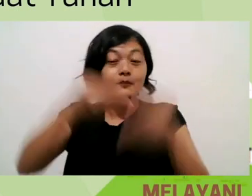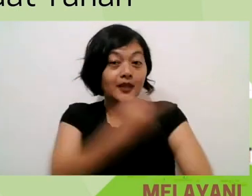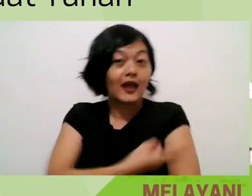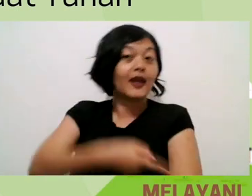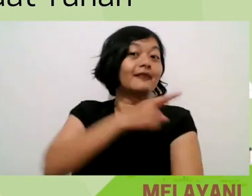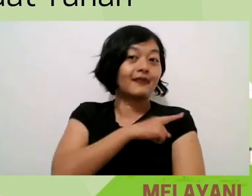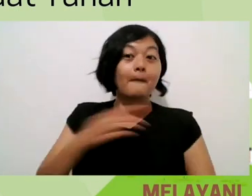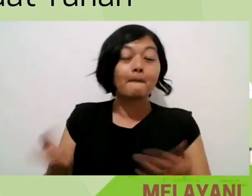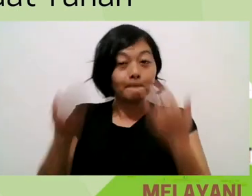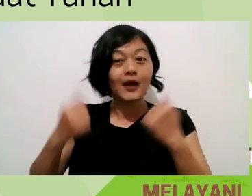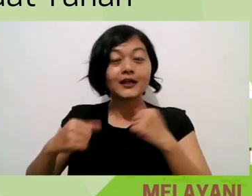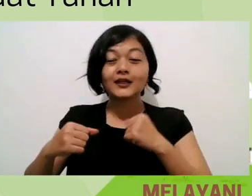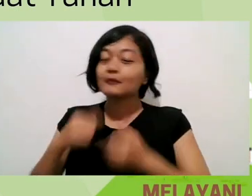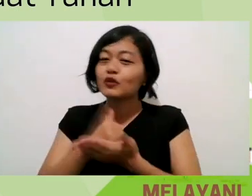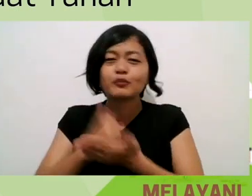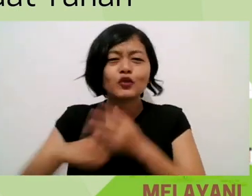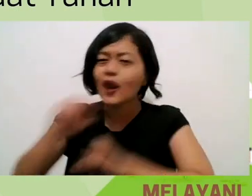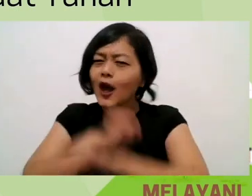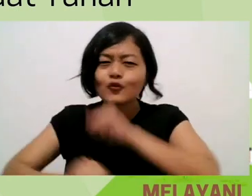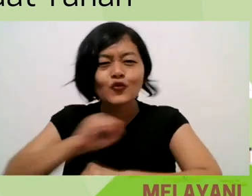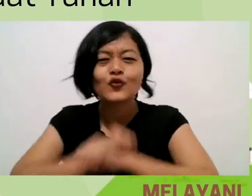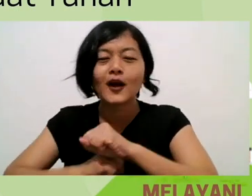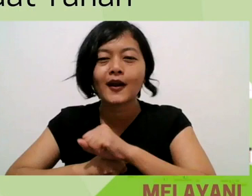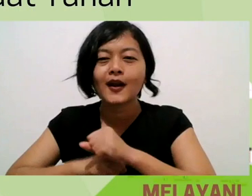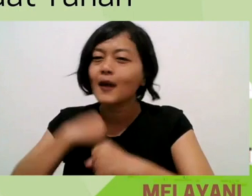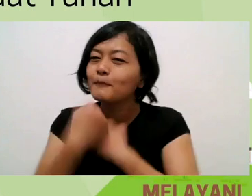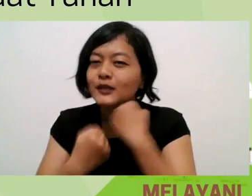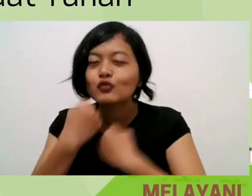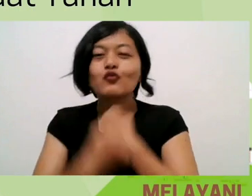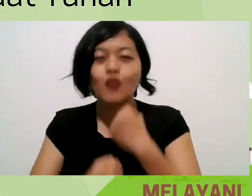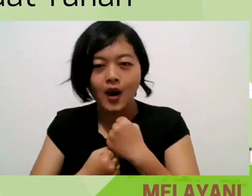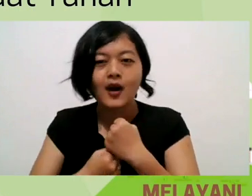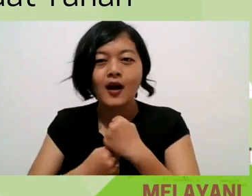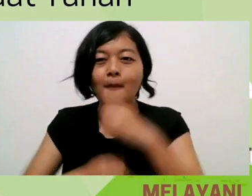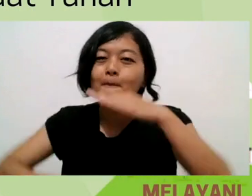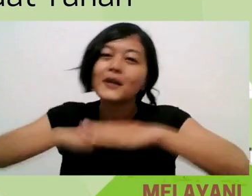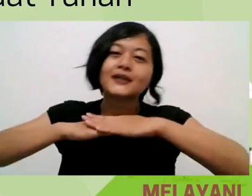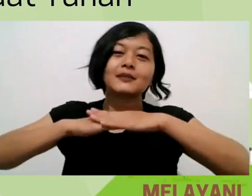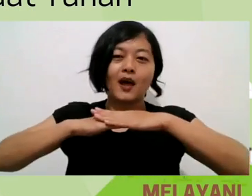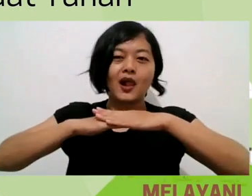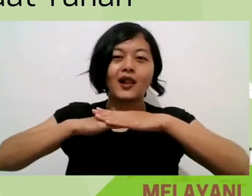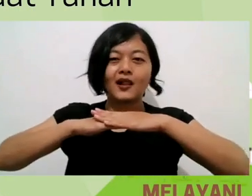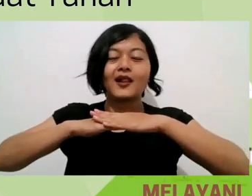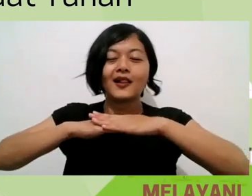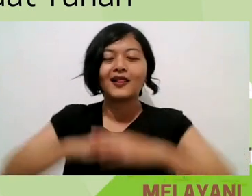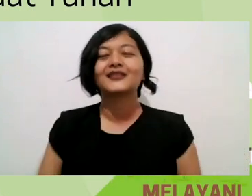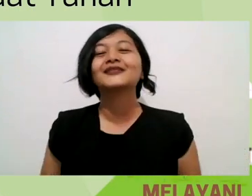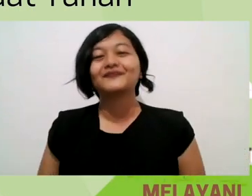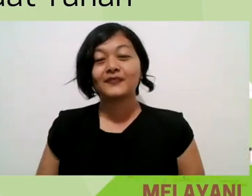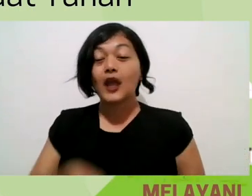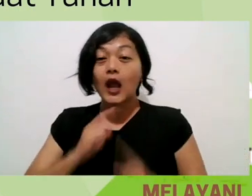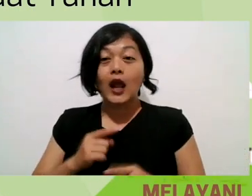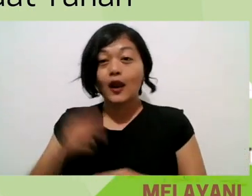hasil dari pekerjaan yang sungguh-sungguh, itulah yang akan